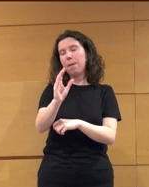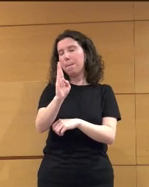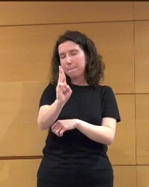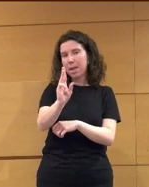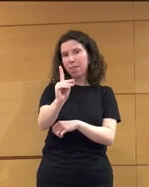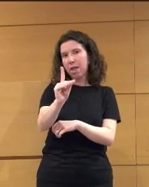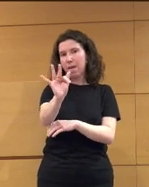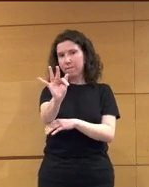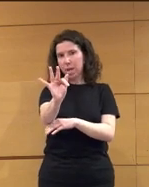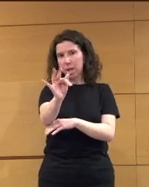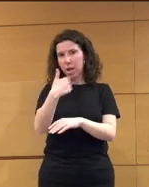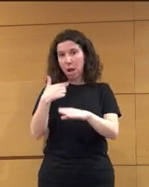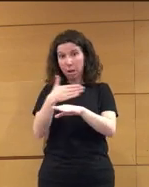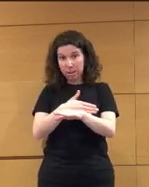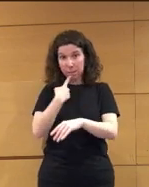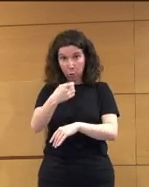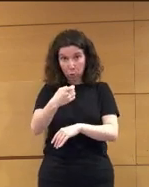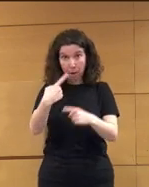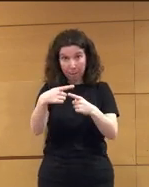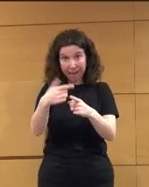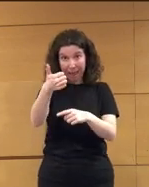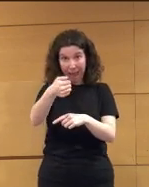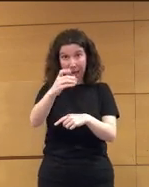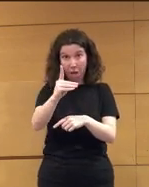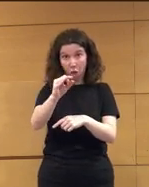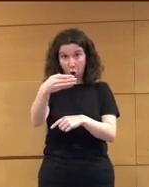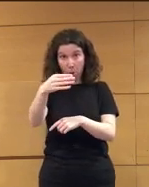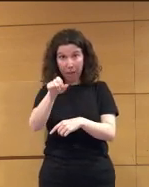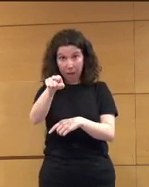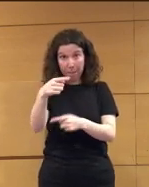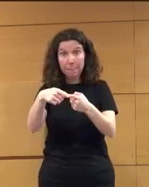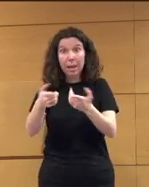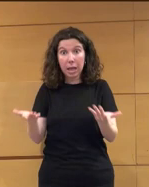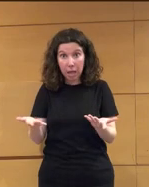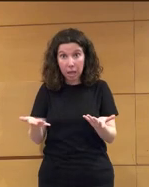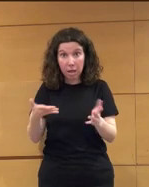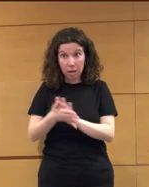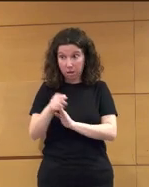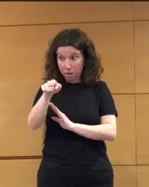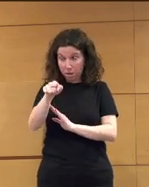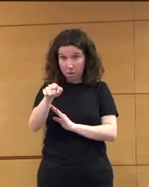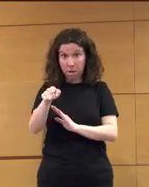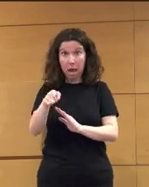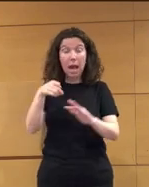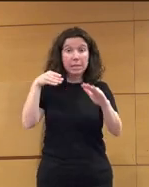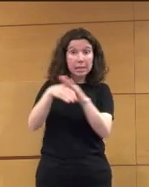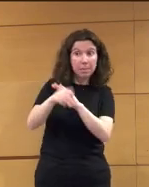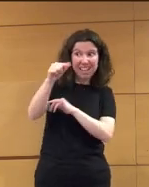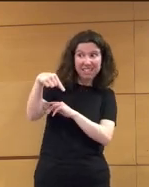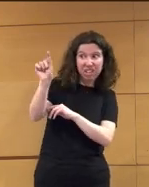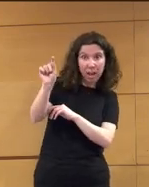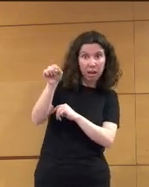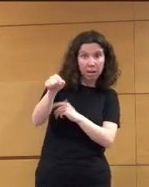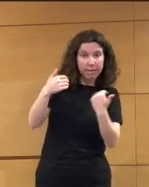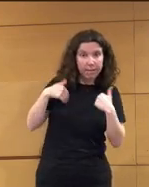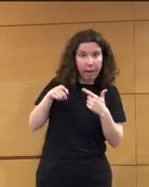anat a Adobe? O sigui, Adobe ja té l'accessibility check, que, bueno, que has de passar 3 vegades, que no, que aquest error no me'l dona, que no me'l valida. O